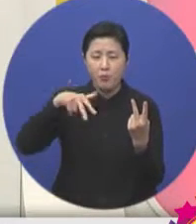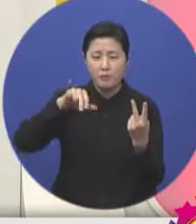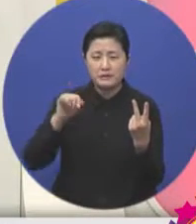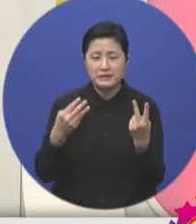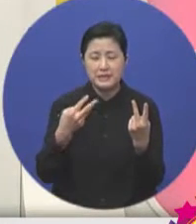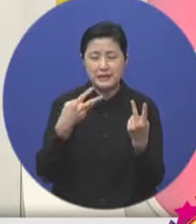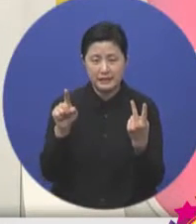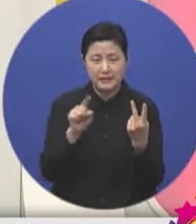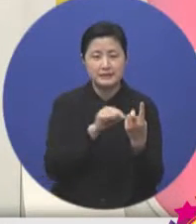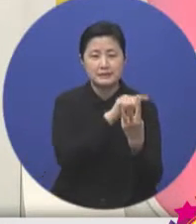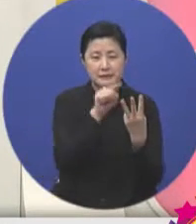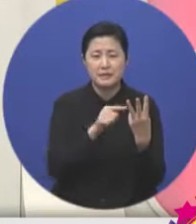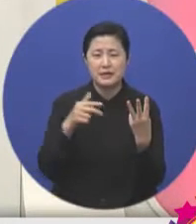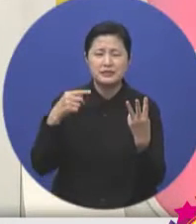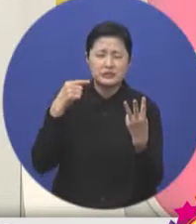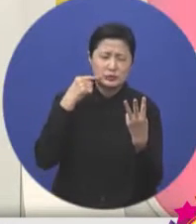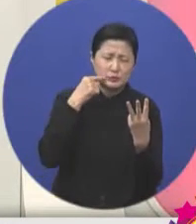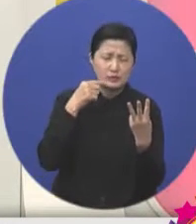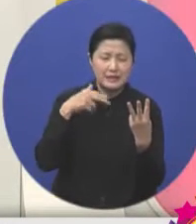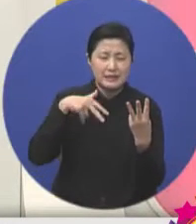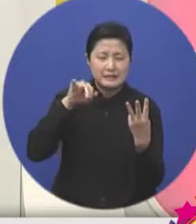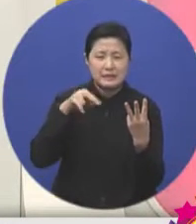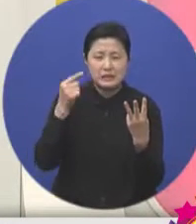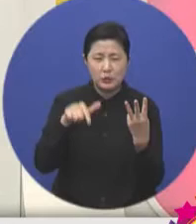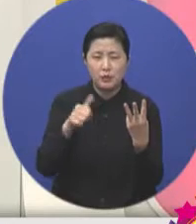모질다. 3번 지독하다.